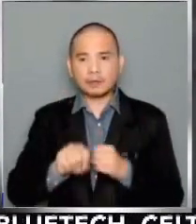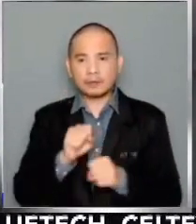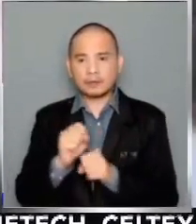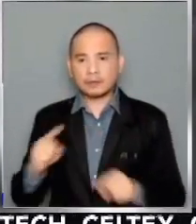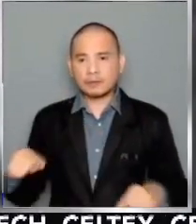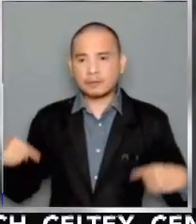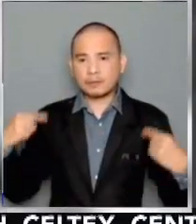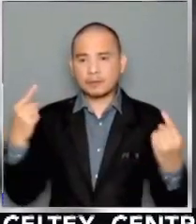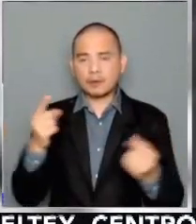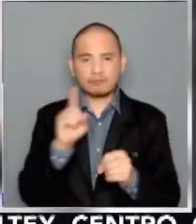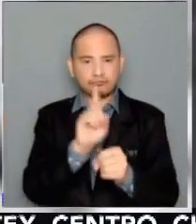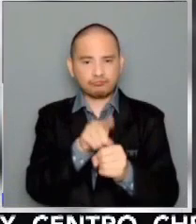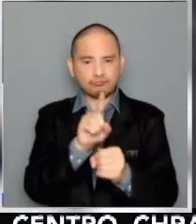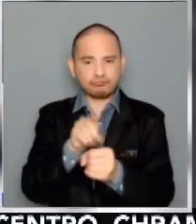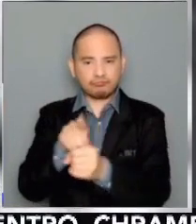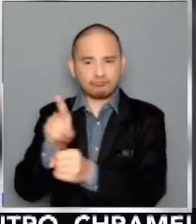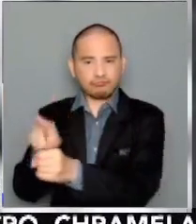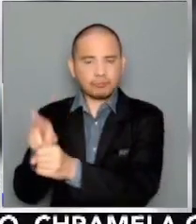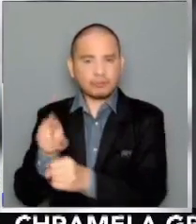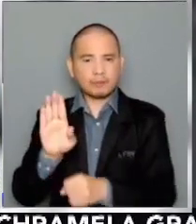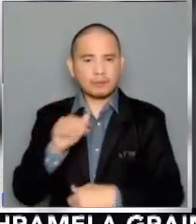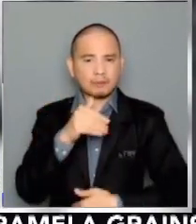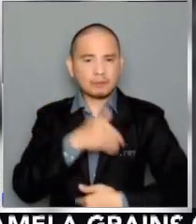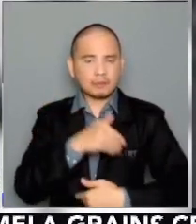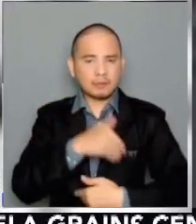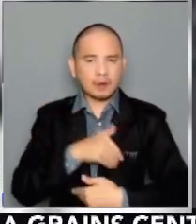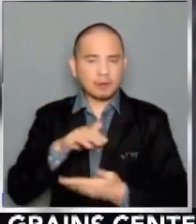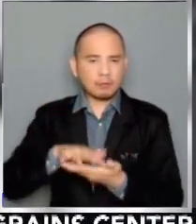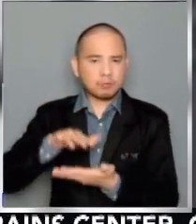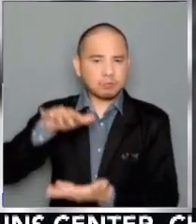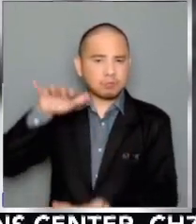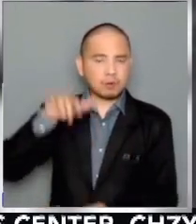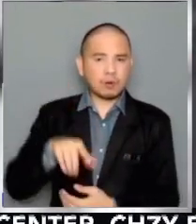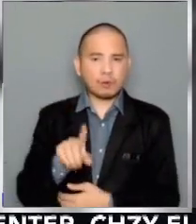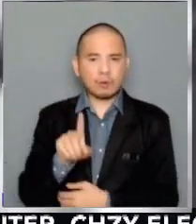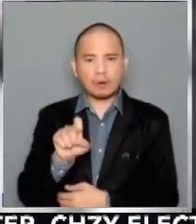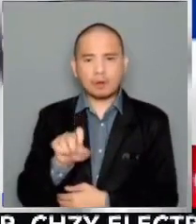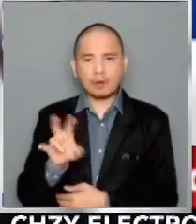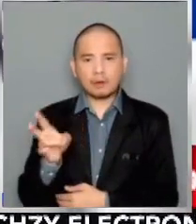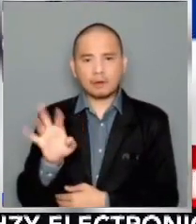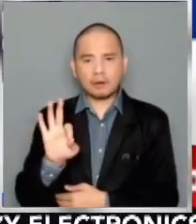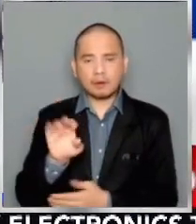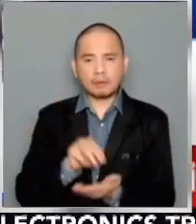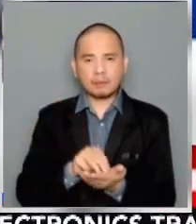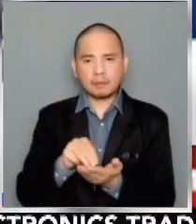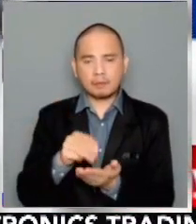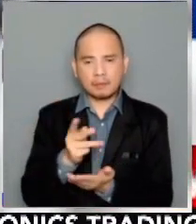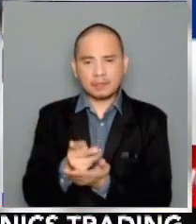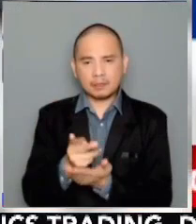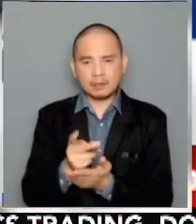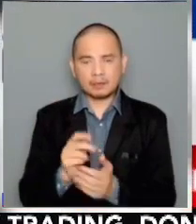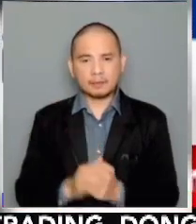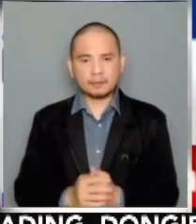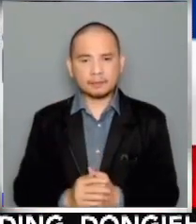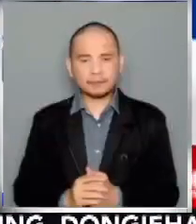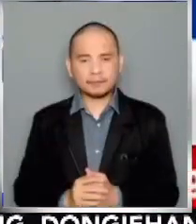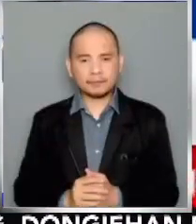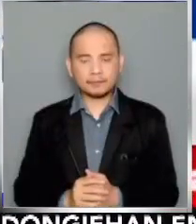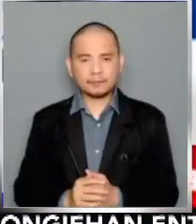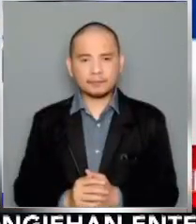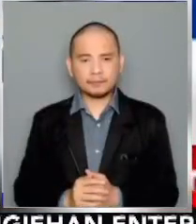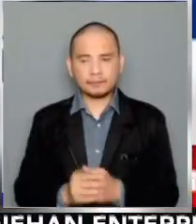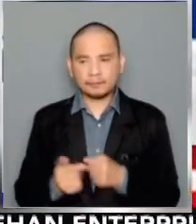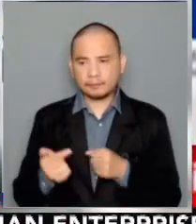o may deposito sa banko na 179 million pesos. Magandang umaga, Joel. Sa panayam ng Super